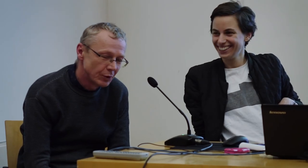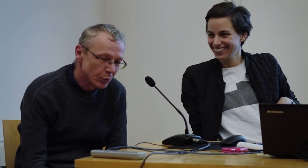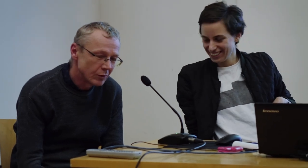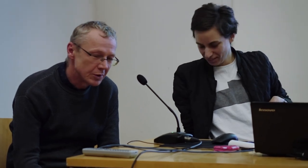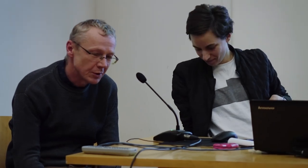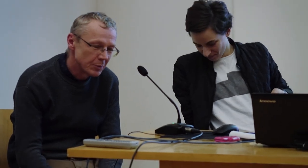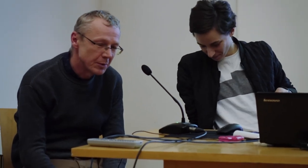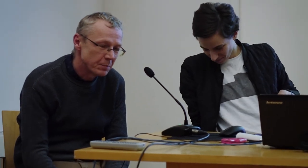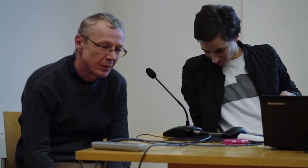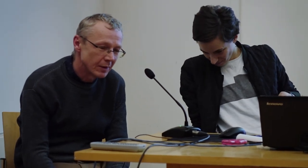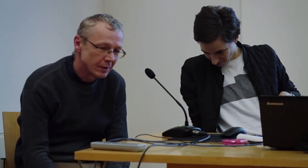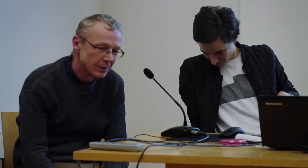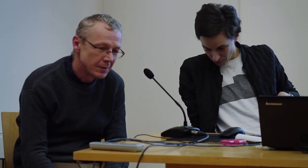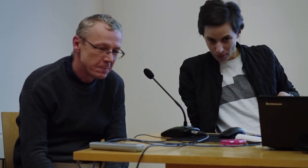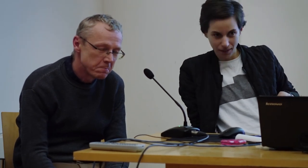V situaci, řekněme,